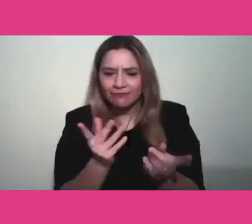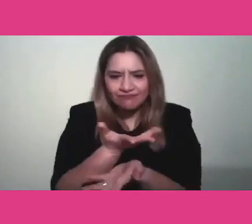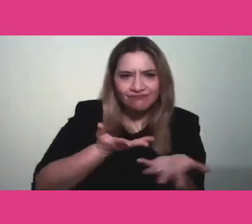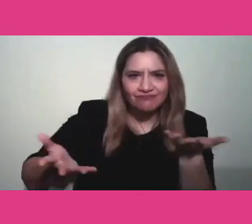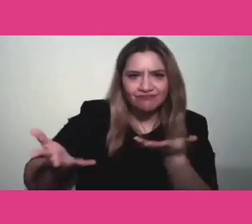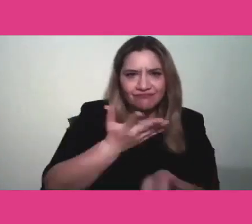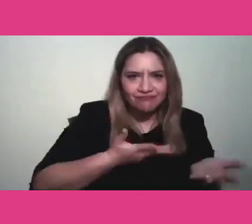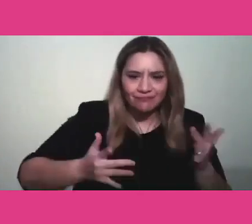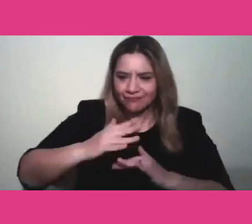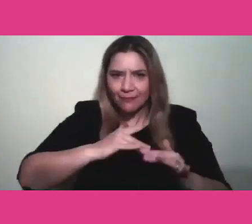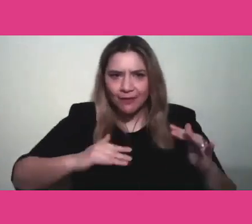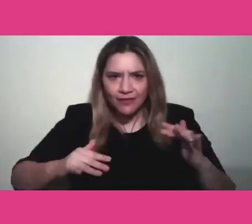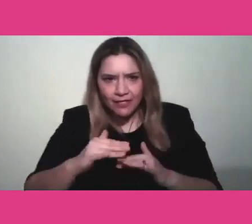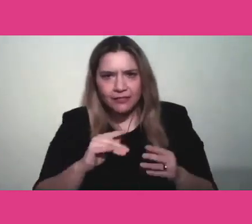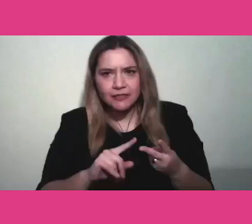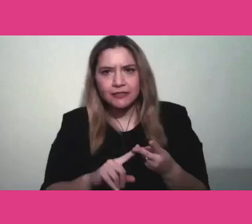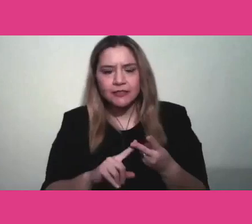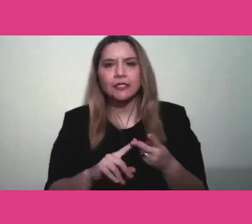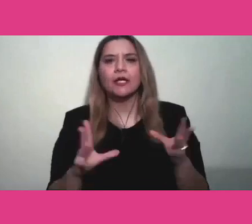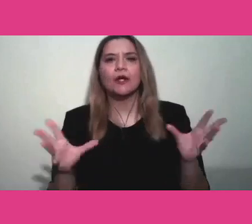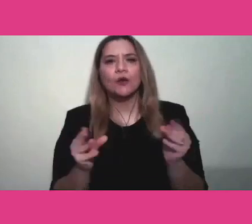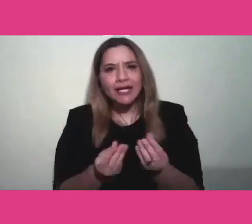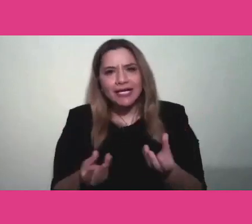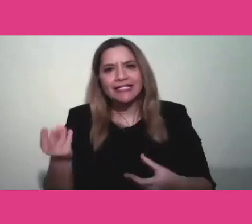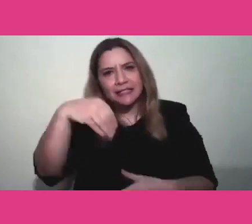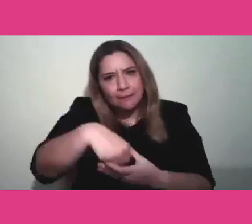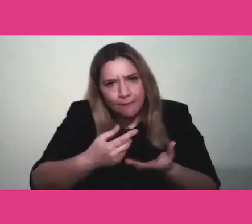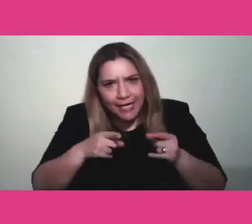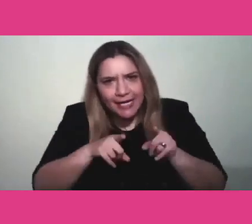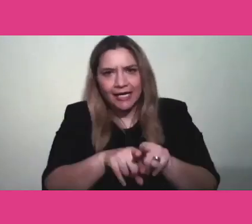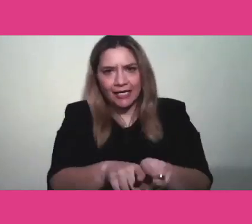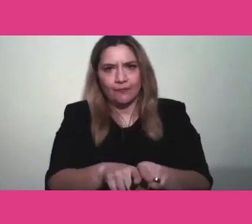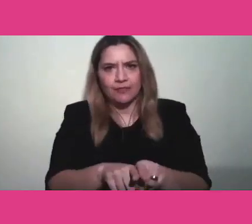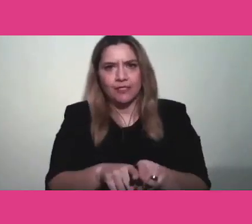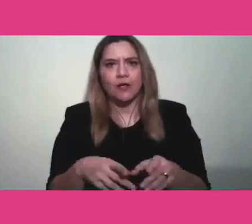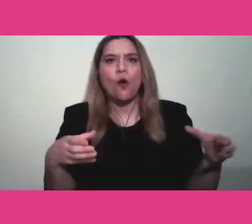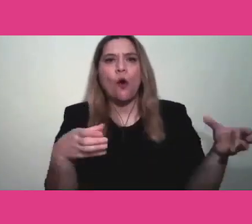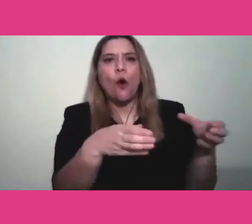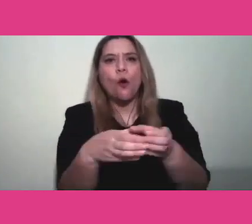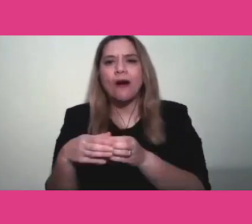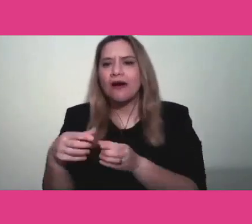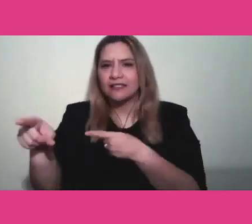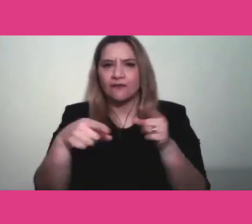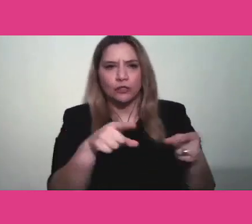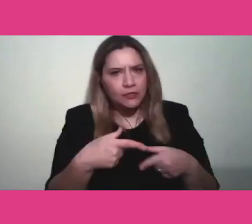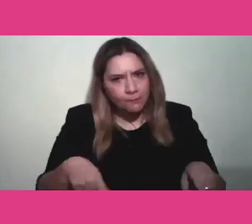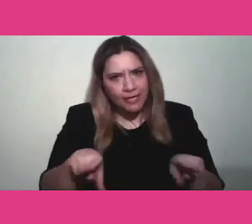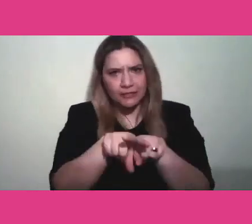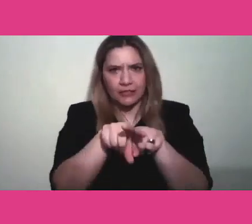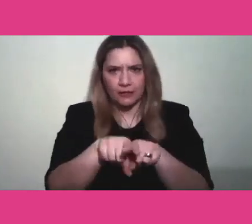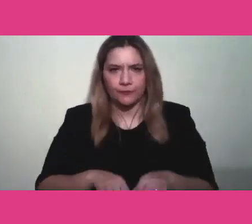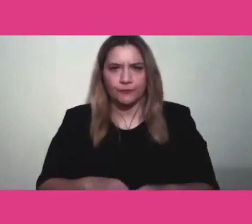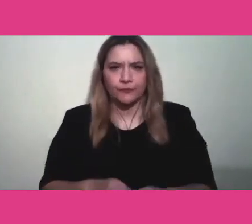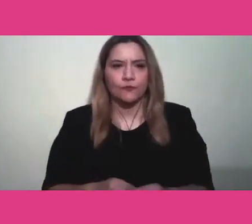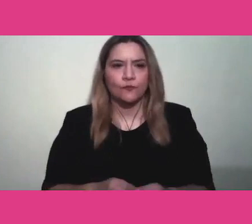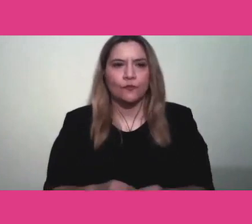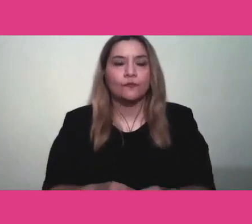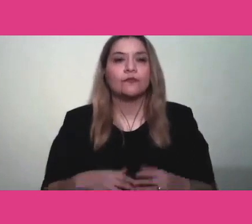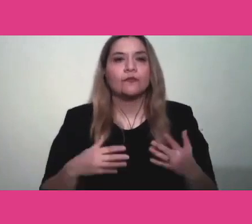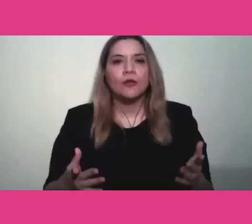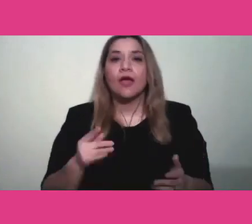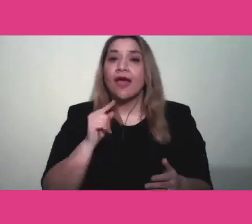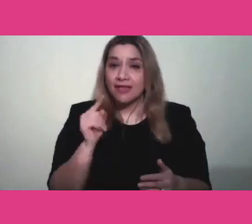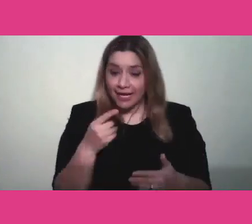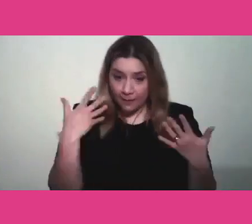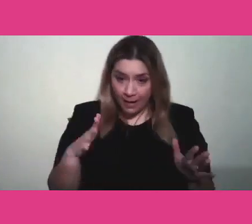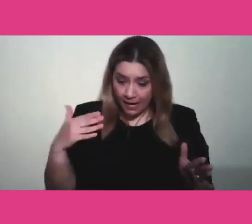και με την συμπερίληψη διαφορετικών ομάδων μαζί. Είχαμε την ευκαιρία σε αυτό